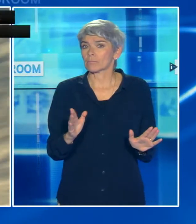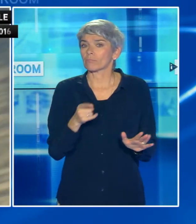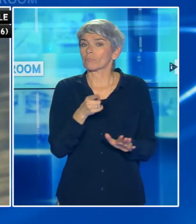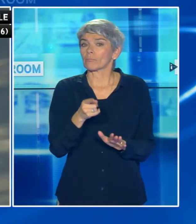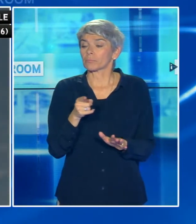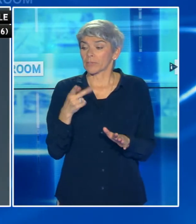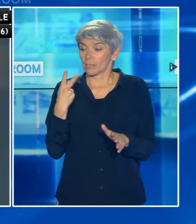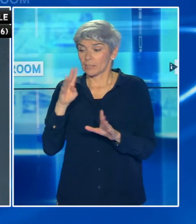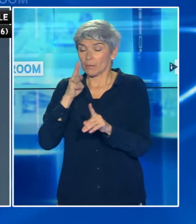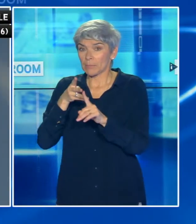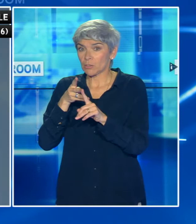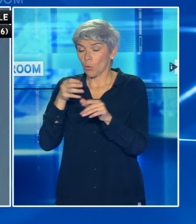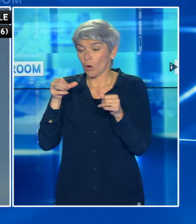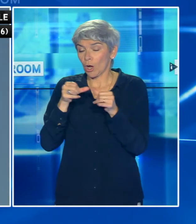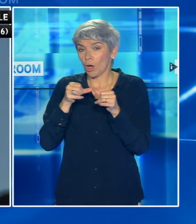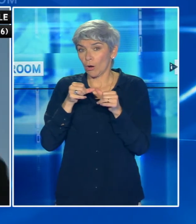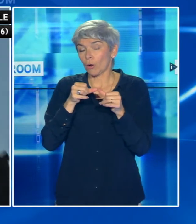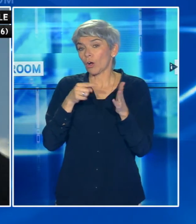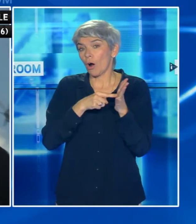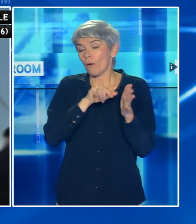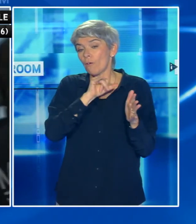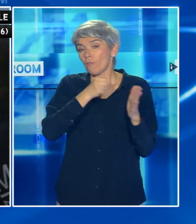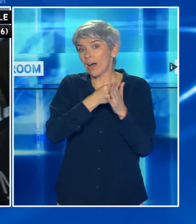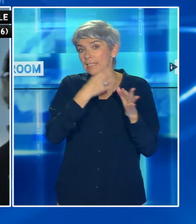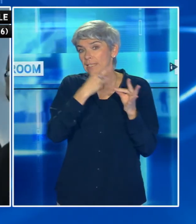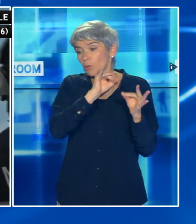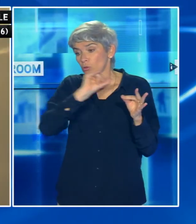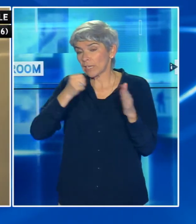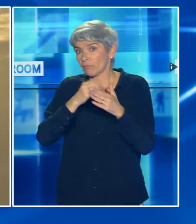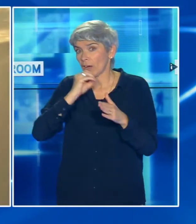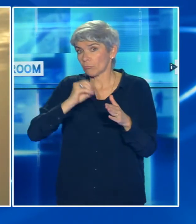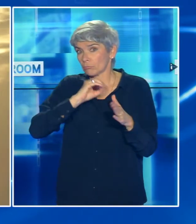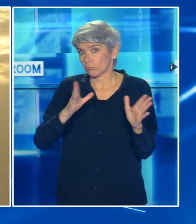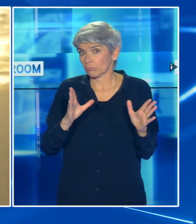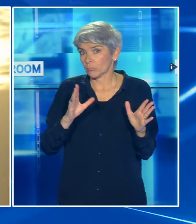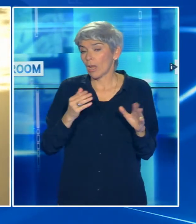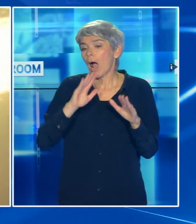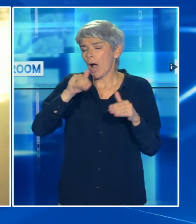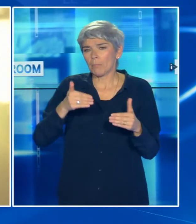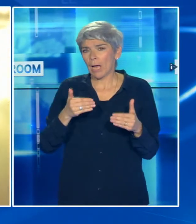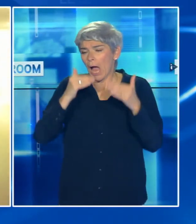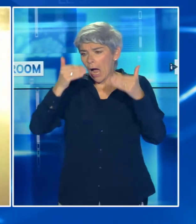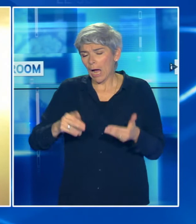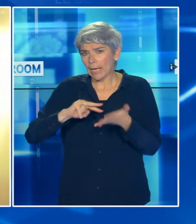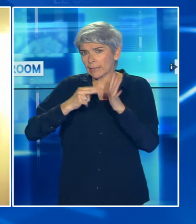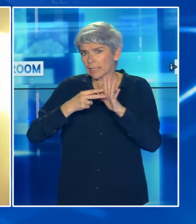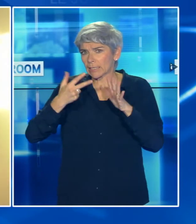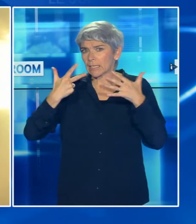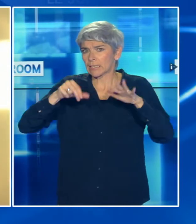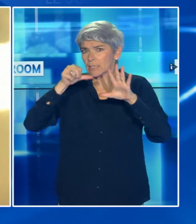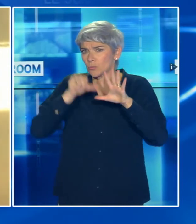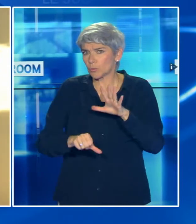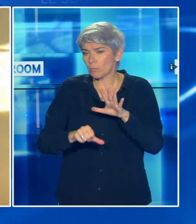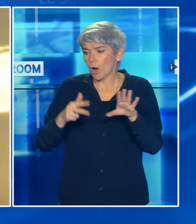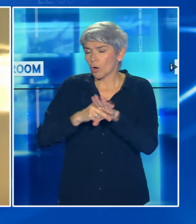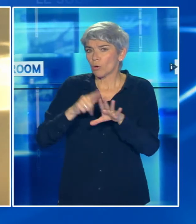du porte-avions est prévue de fin septembre à fin octobre. Il s'agit de son dernier déploiement avant un arrêt technique de 18 mois à partir